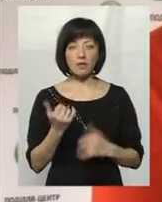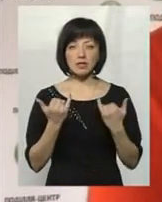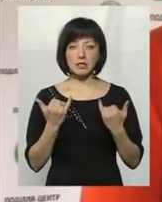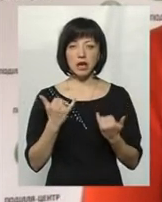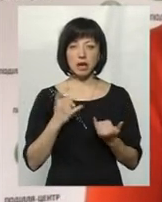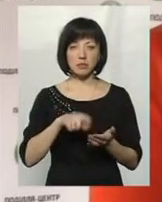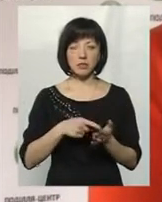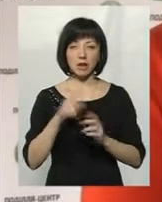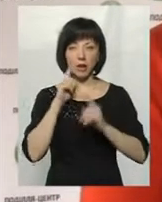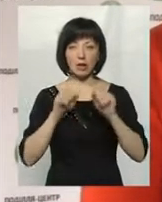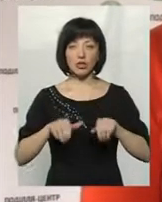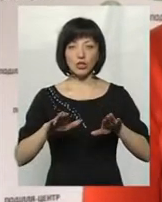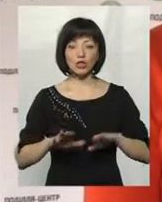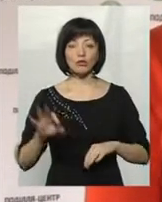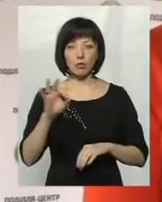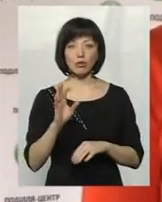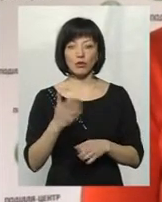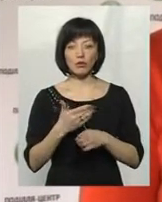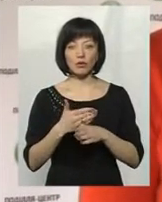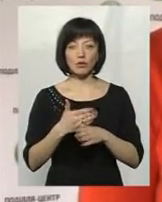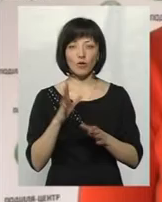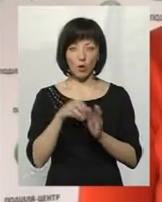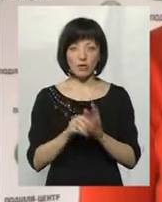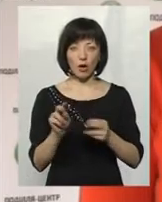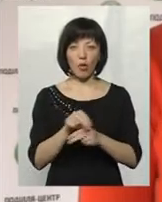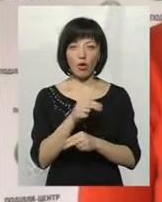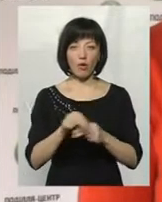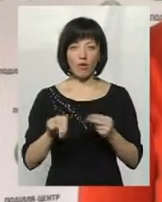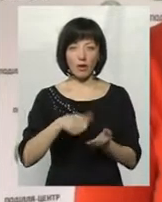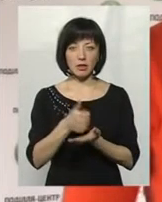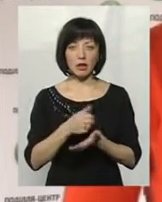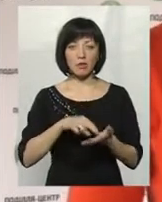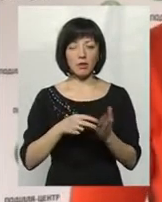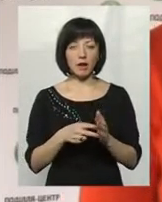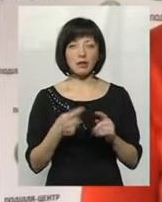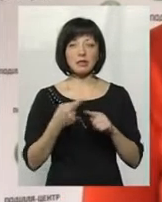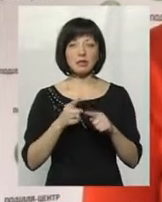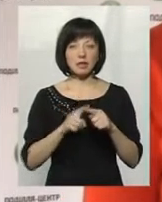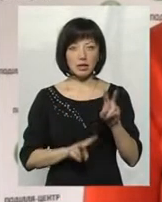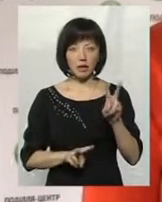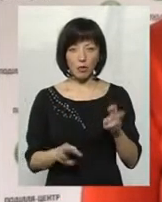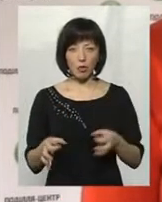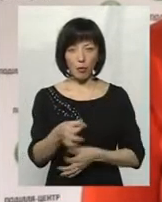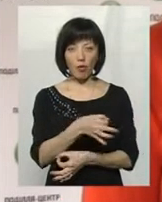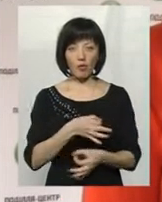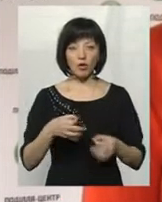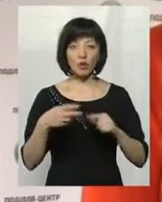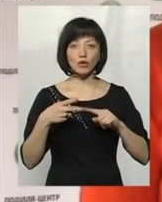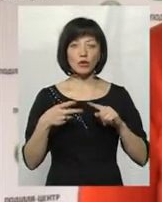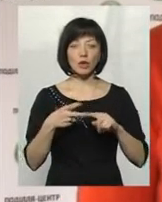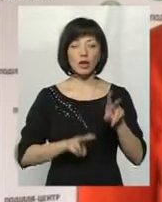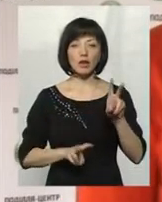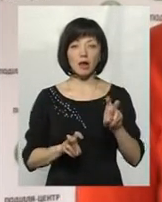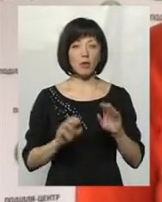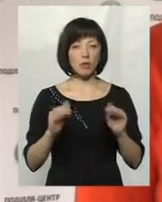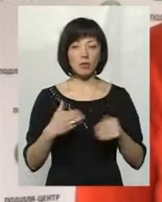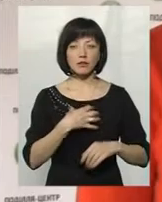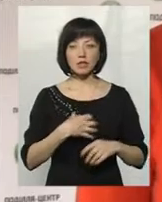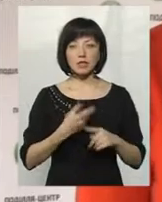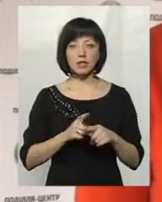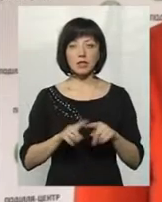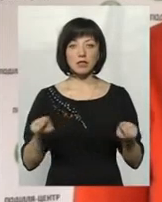прийняла рішення про те, що будуть вносити коригування в генеральний план, ця тема буде обговорюватися. Друга тема, яка не менш важлива,